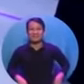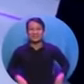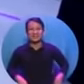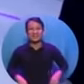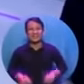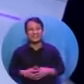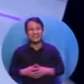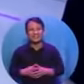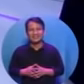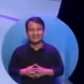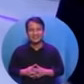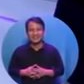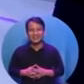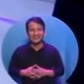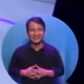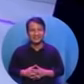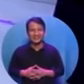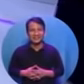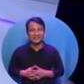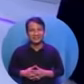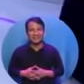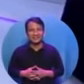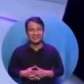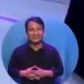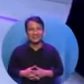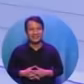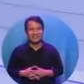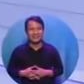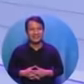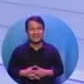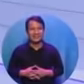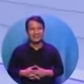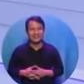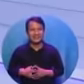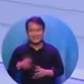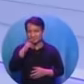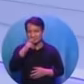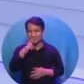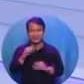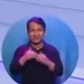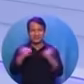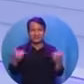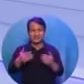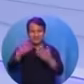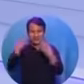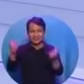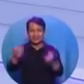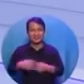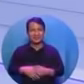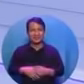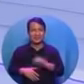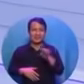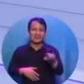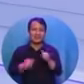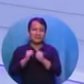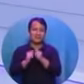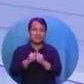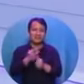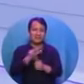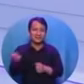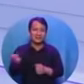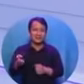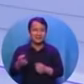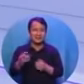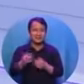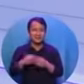Okay, wala akong intindihan. Ano kayong lingwahe yun? Hindi Bisaya yun eh, kasi pag Bisaya, maintindihan ko. Anyway, nagalit siya. Then that means,